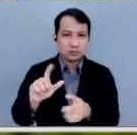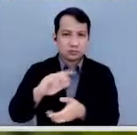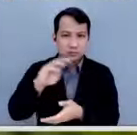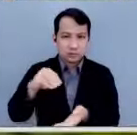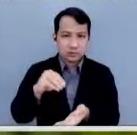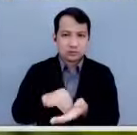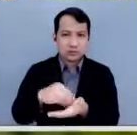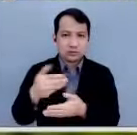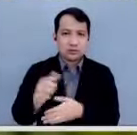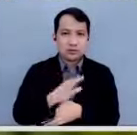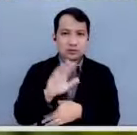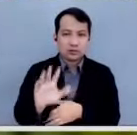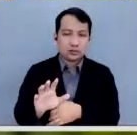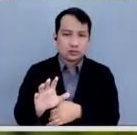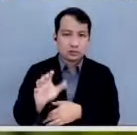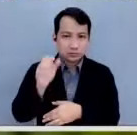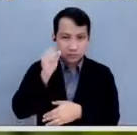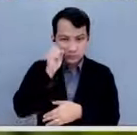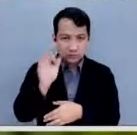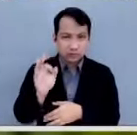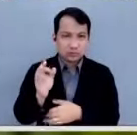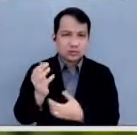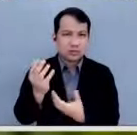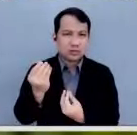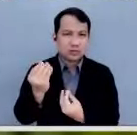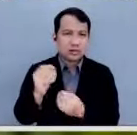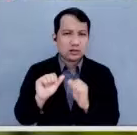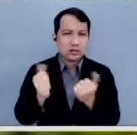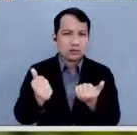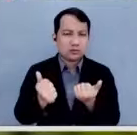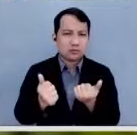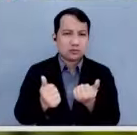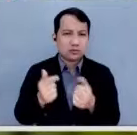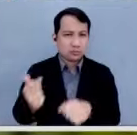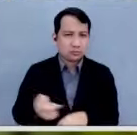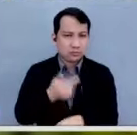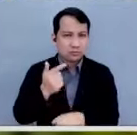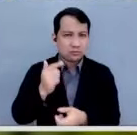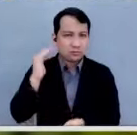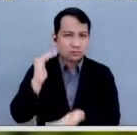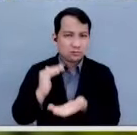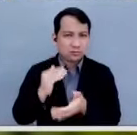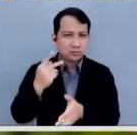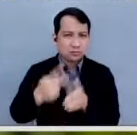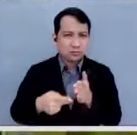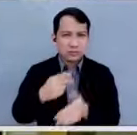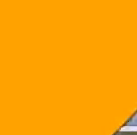frontline ng balitang yan si Shayla Francisco. Shayla, magtatagal kaya itong mababang presyo ng bigas?